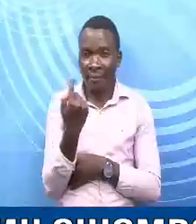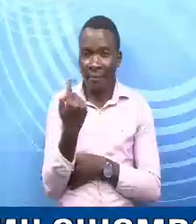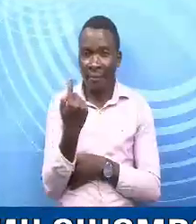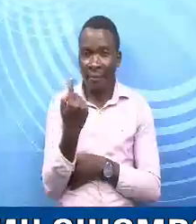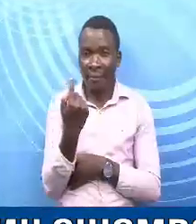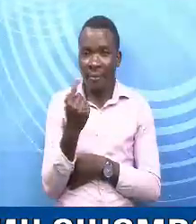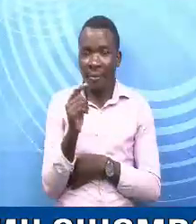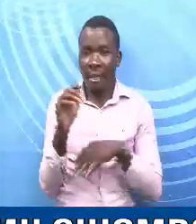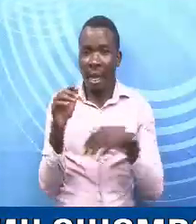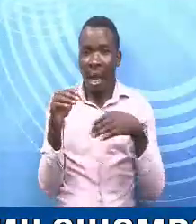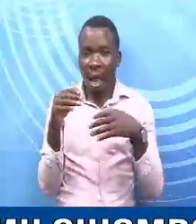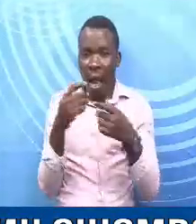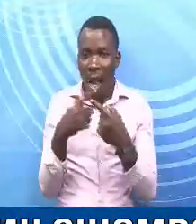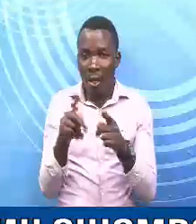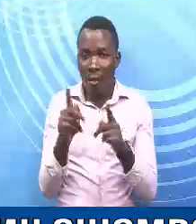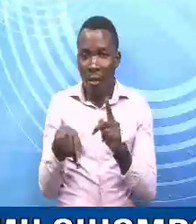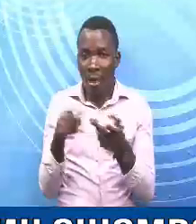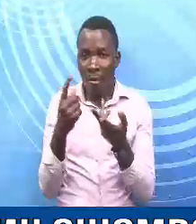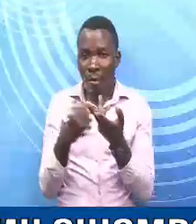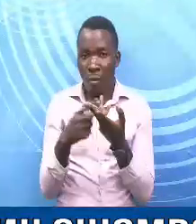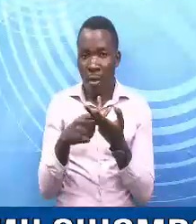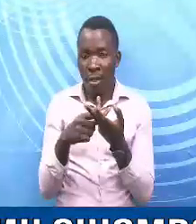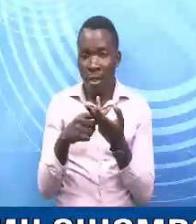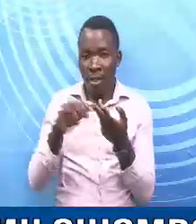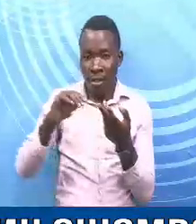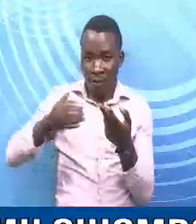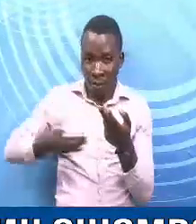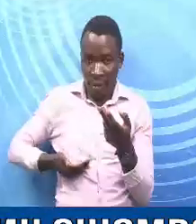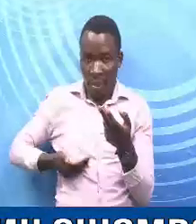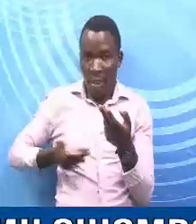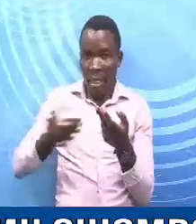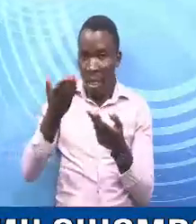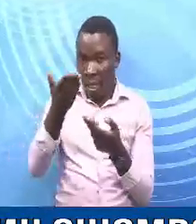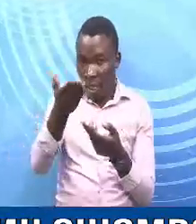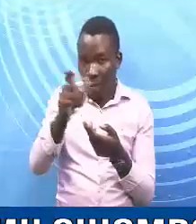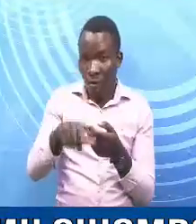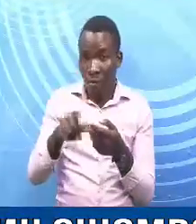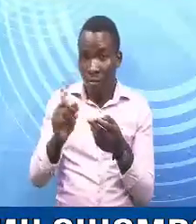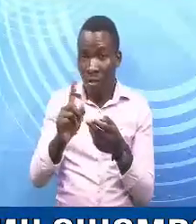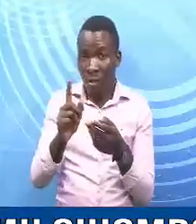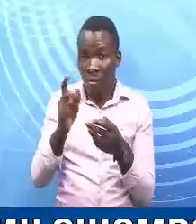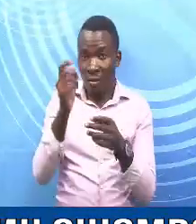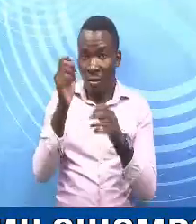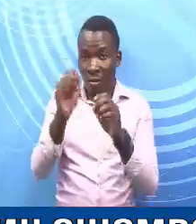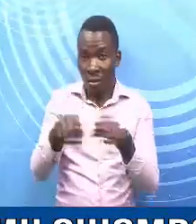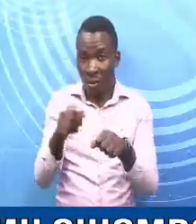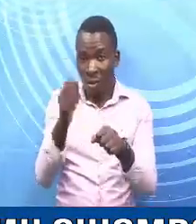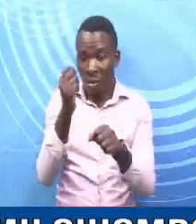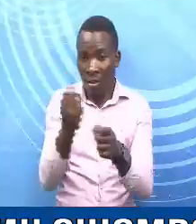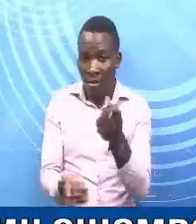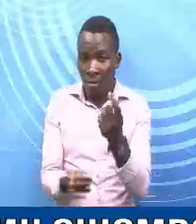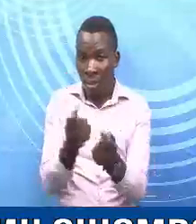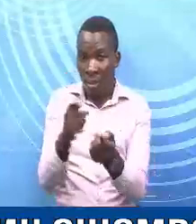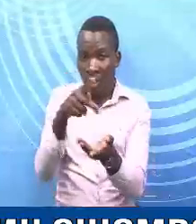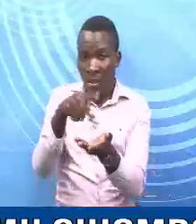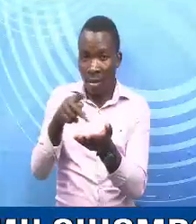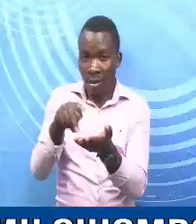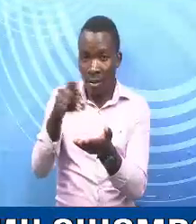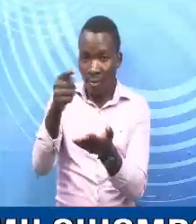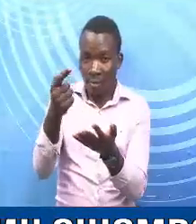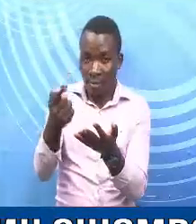ariko n'abafite abadamu nabo nyine hari ubadashoboye kubyitekera agura ibingibi. Nkurikije